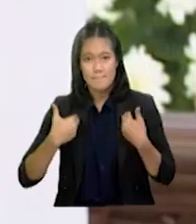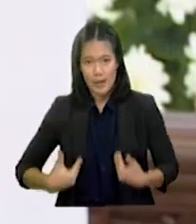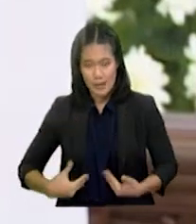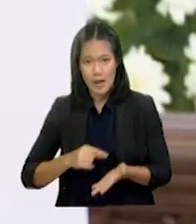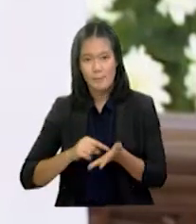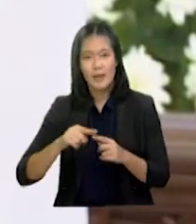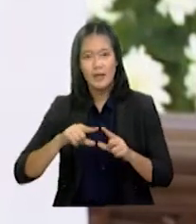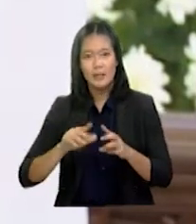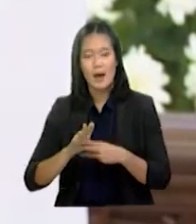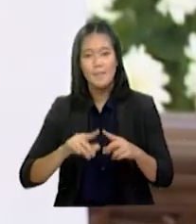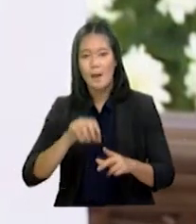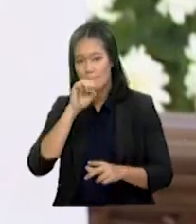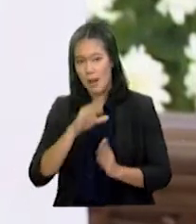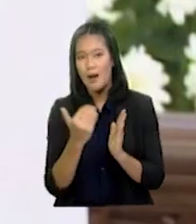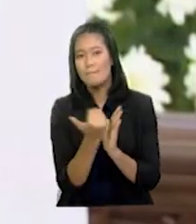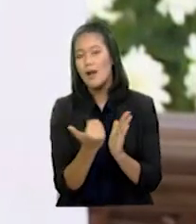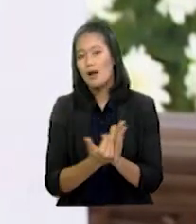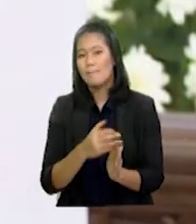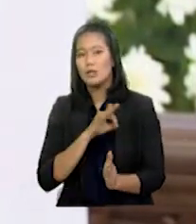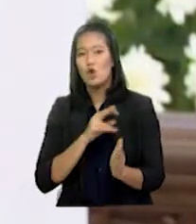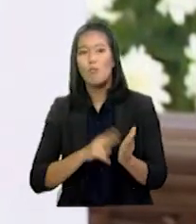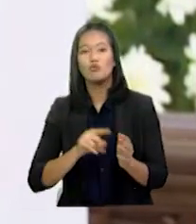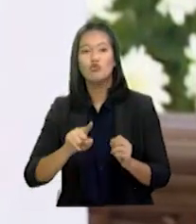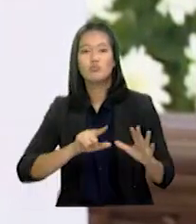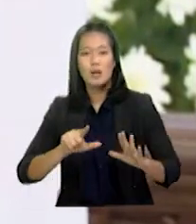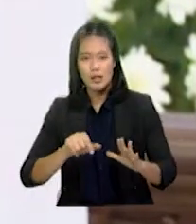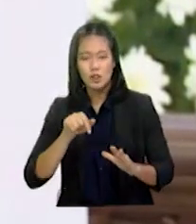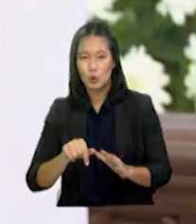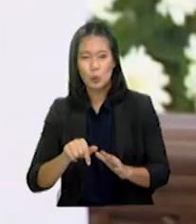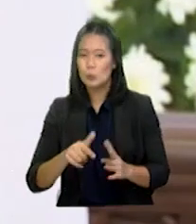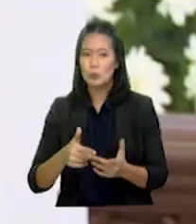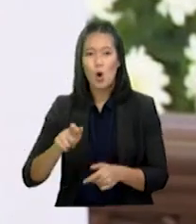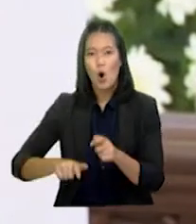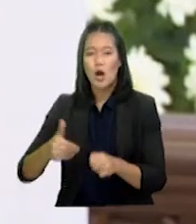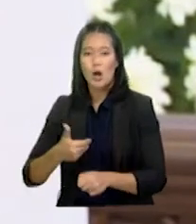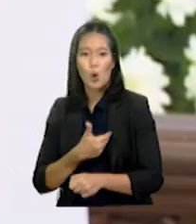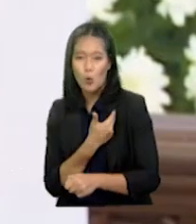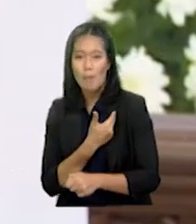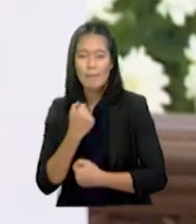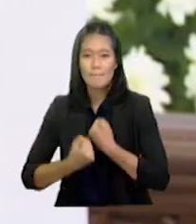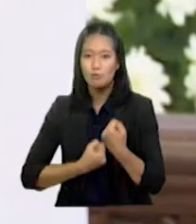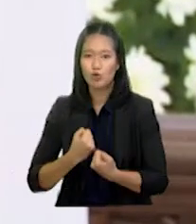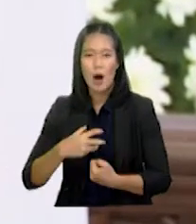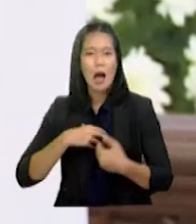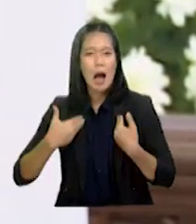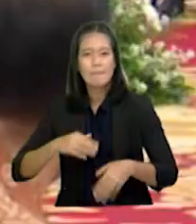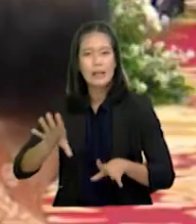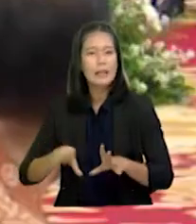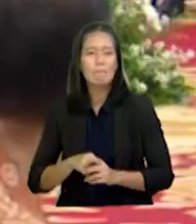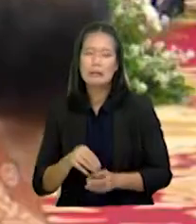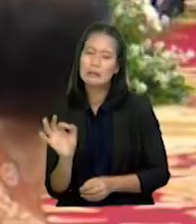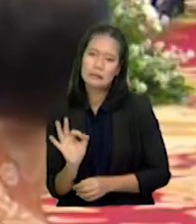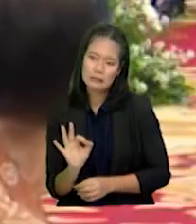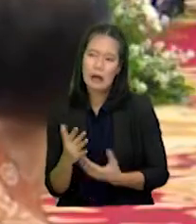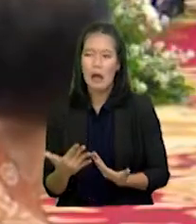S. Langkun menyatakan bahwa Kepres nomor 17 tahun 2022 kurang melibatkan korban dan pejuang HAM, sehingga